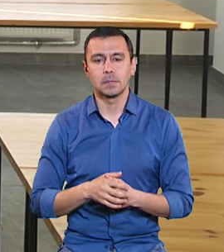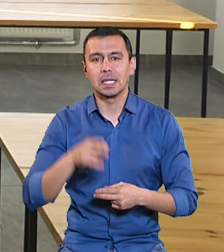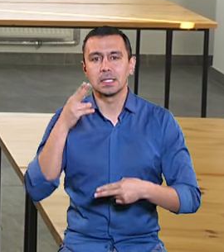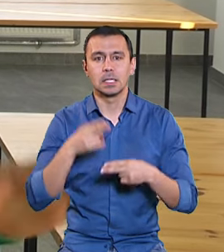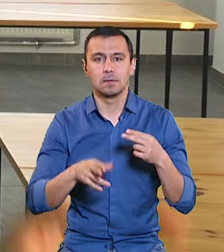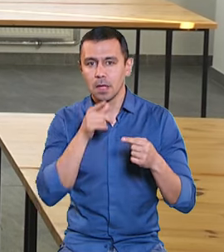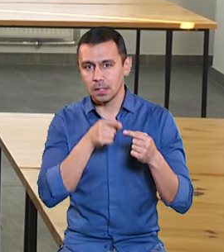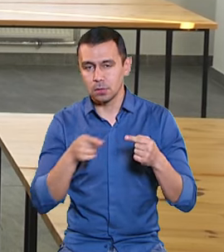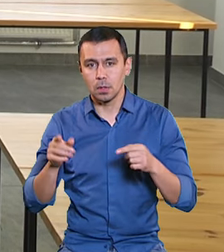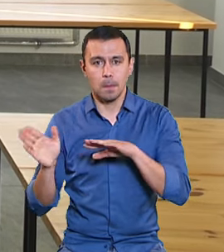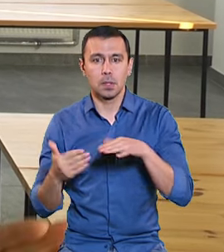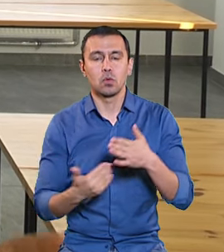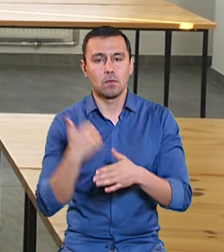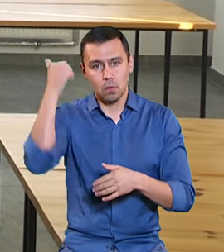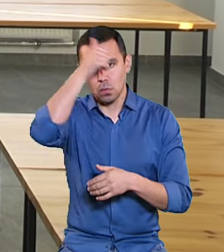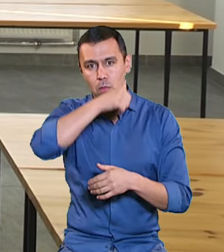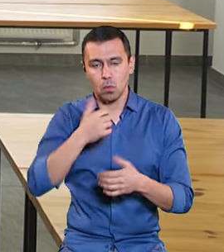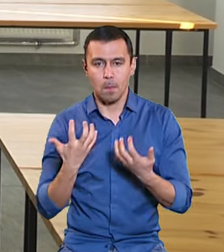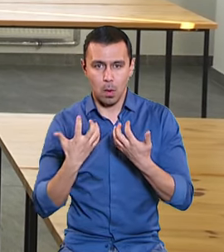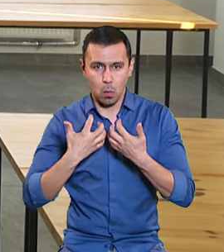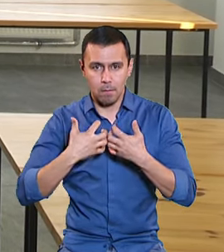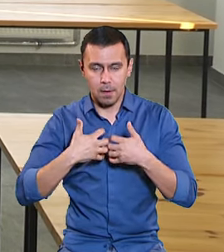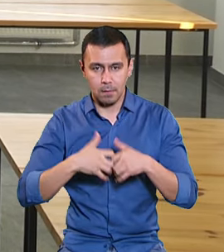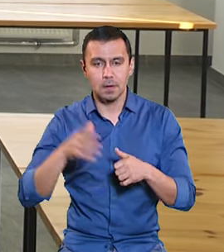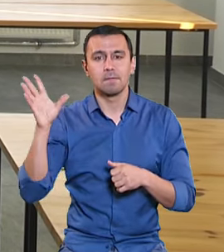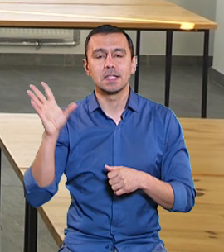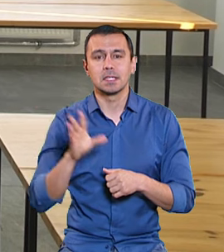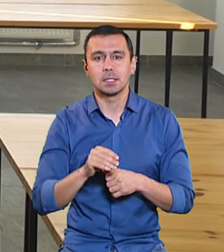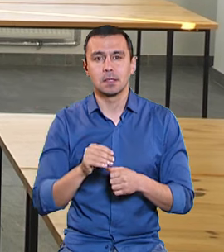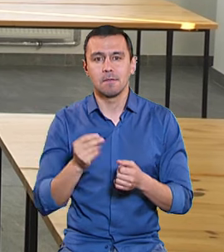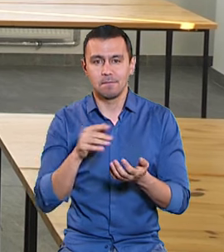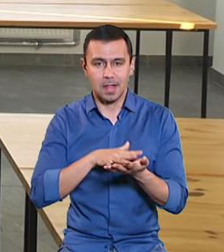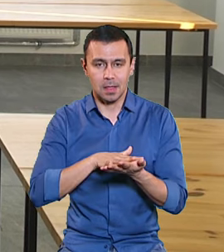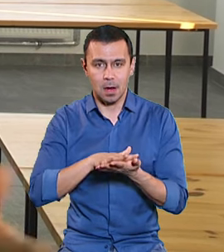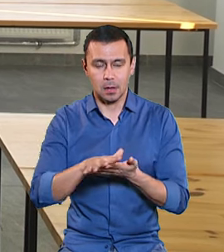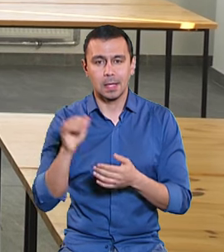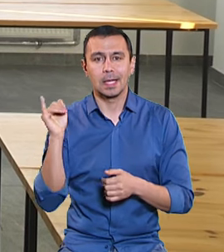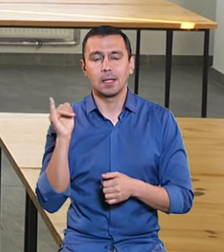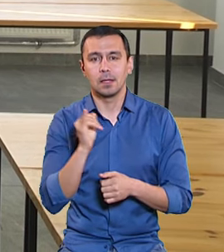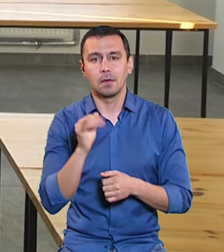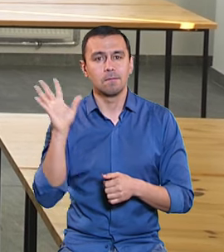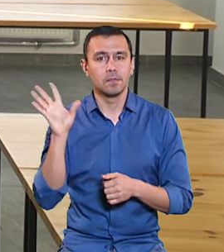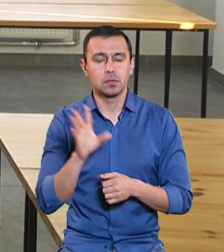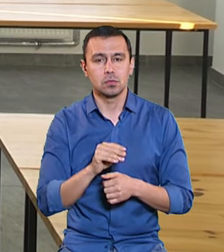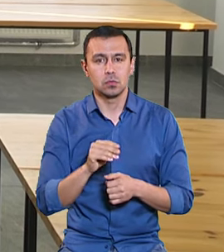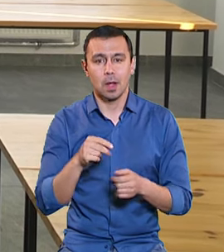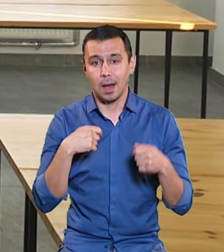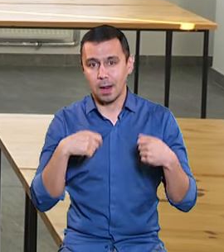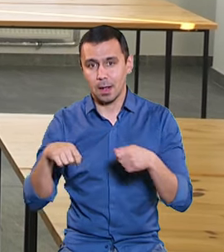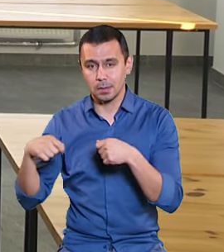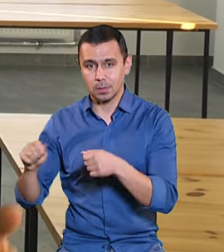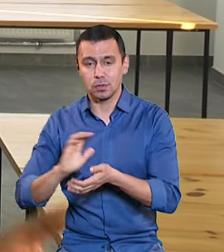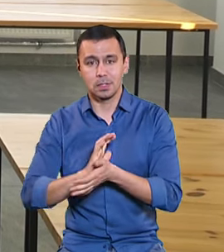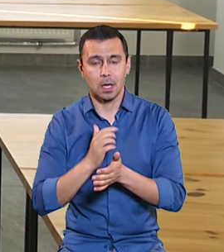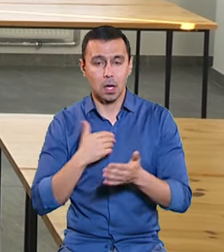Закінчився сезон після Нового року, порахувавши всі затрати і всю реалізацію сиру,